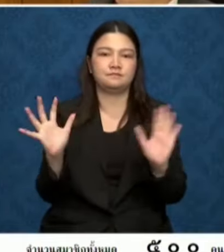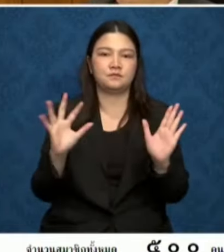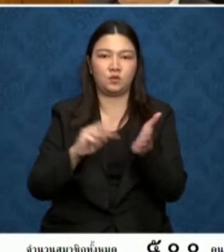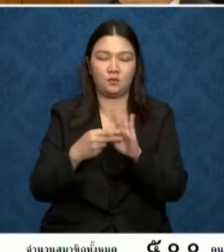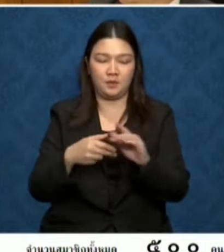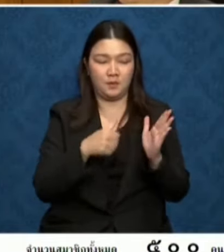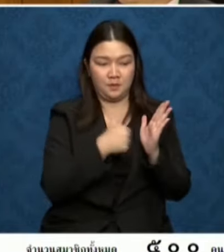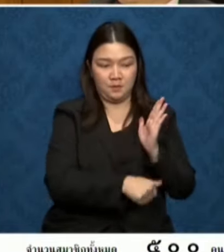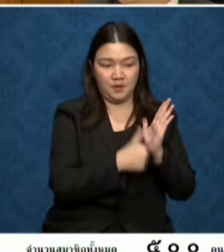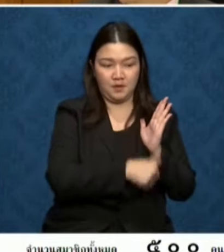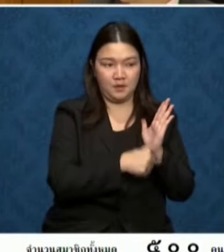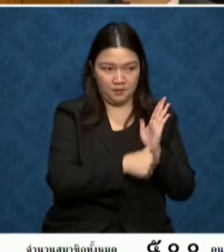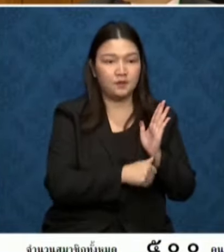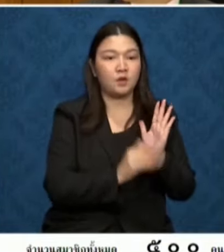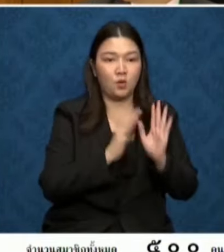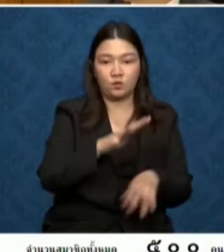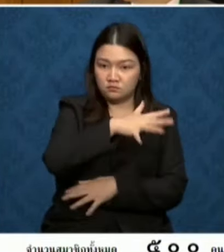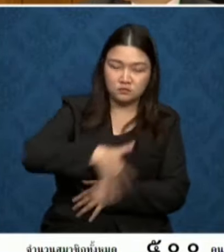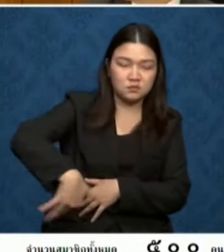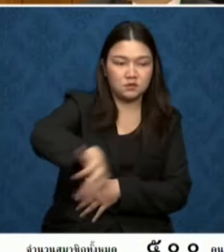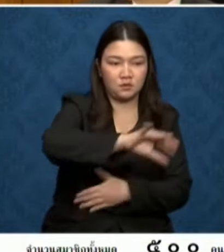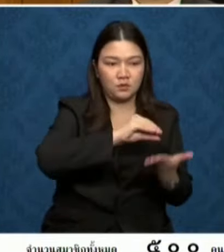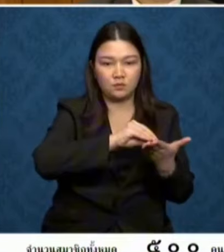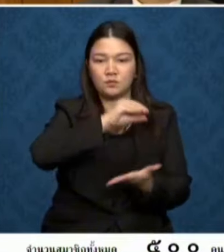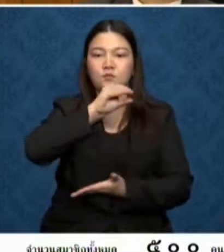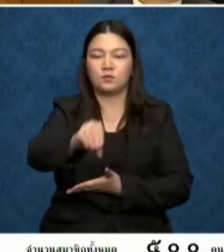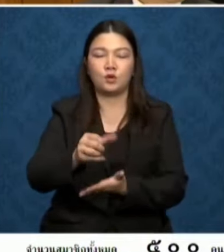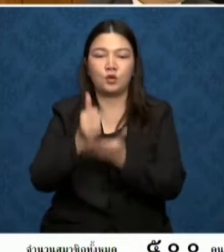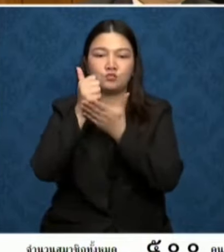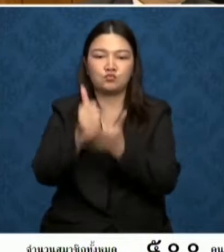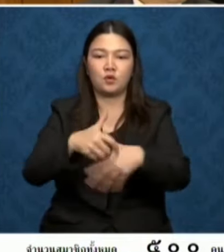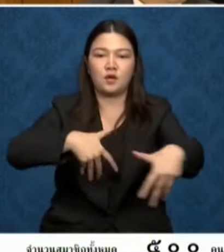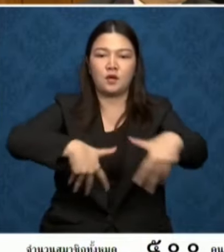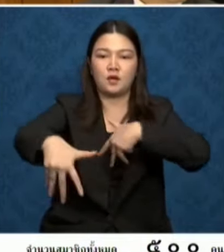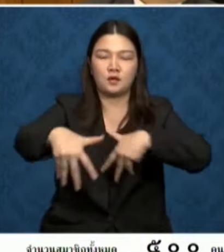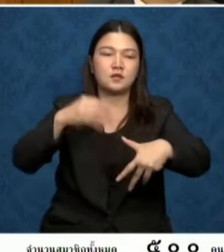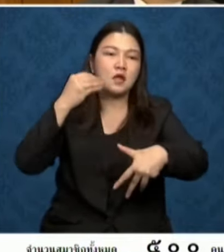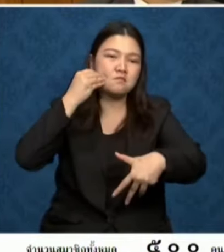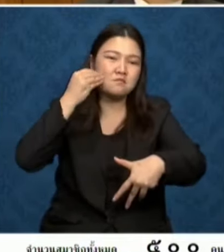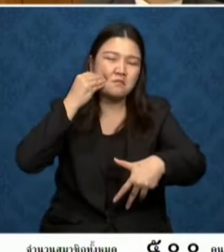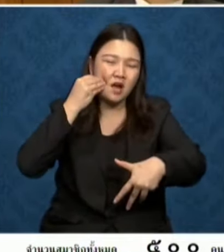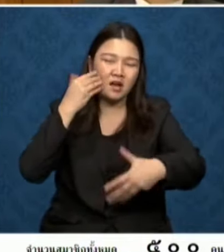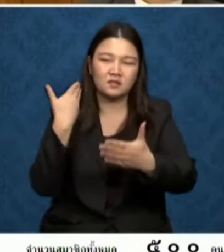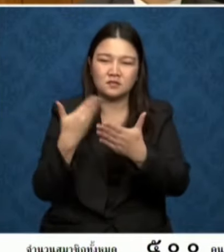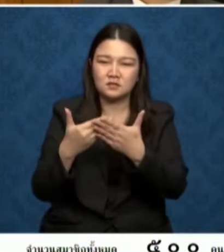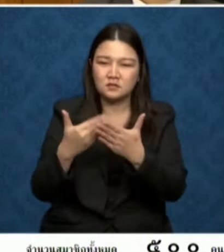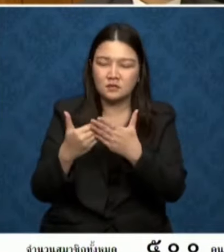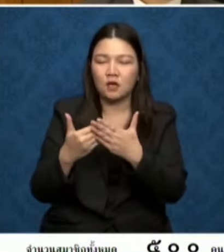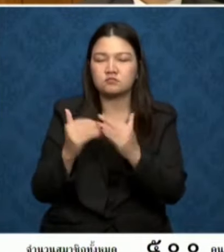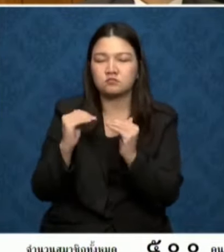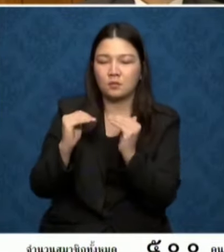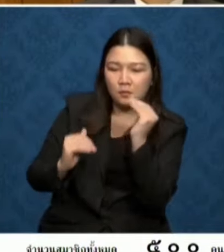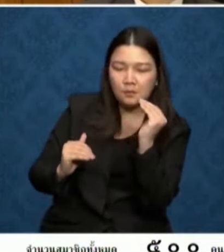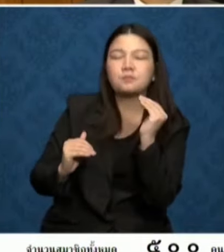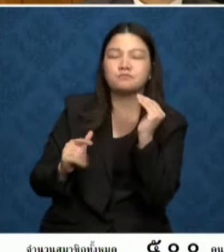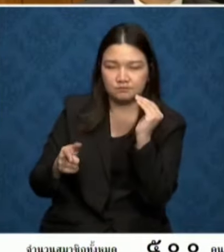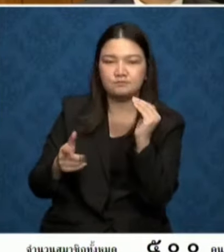ชาชนที่มาจากพวกเราทุกคนแต่นำไปชดเชยให้กับพี่น้องประชาชนที่อาจจะมีฐานะไม่ดีเหมือนพวกเราทุกคนที่นั่งอยู่ในห้